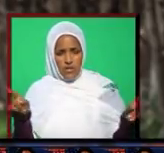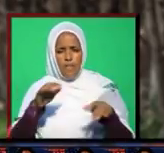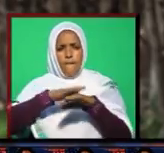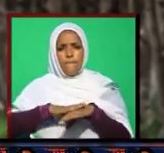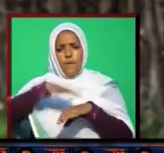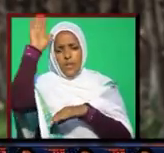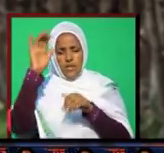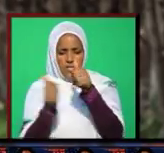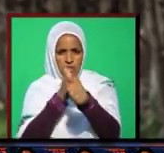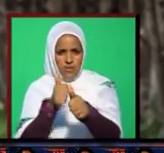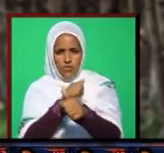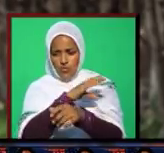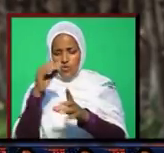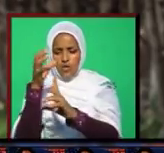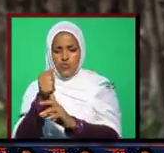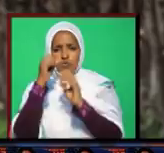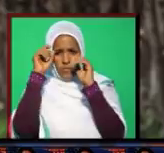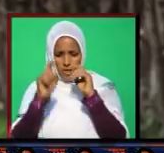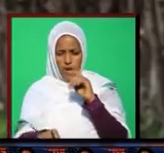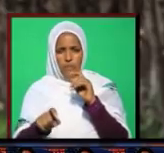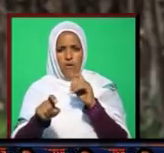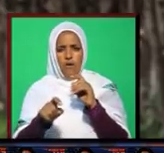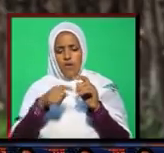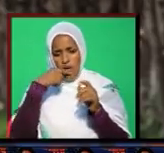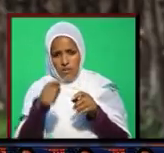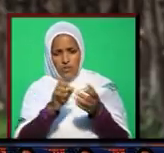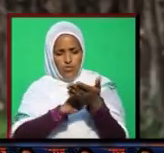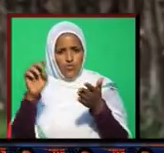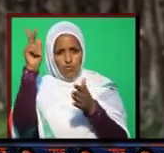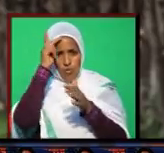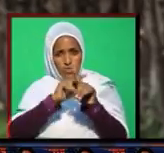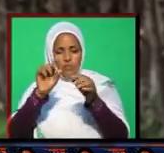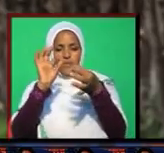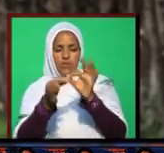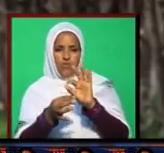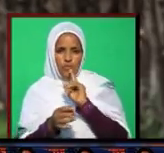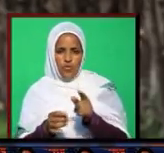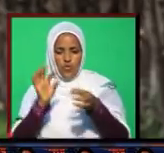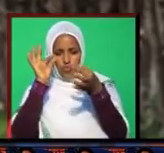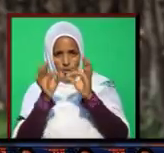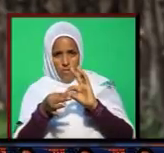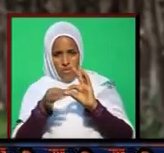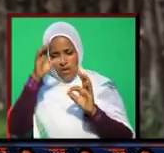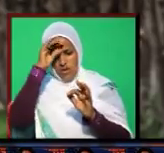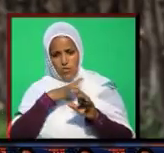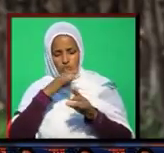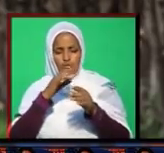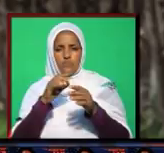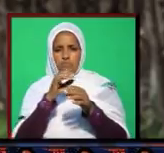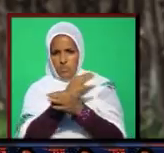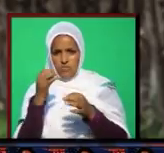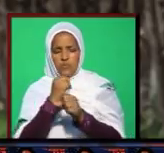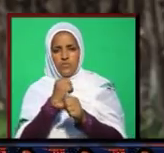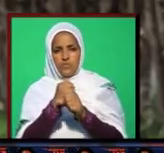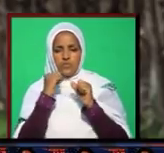ከስጦታዎቹ መካከል ግን በበለጠ ሊከታተሉትና ሊይዙት የሚገባቸው እንዲገባቸው የነገራቸው ቅዱስ ጳውሎስ ግን መተርጎምን ነው።